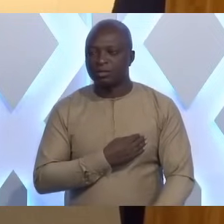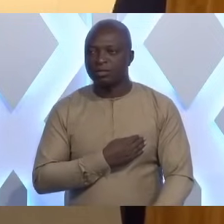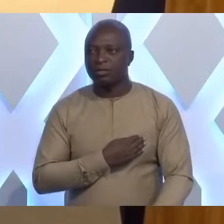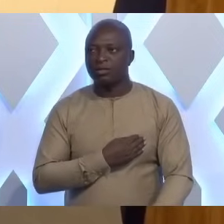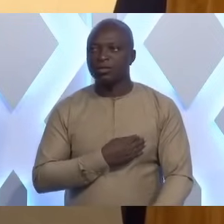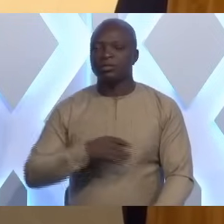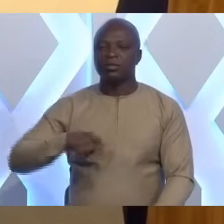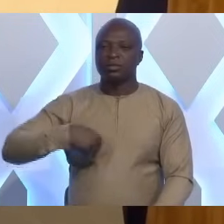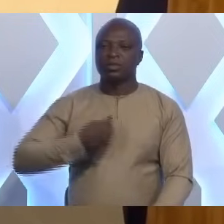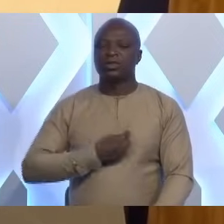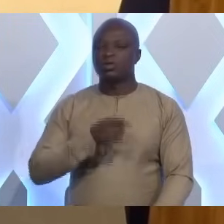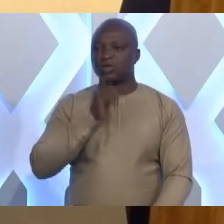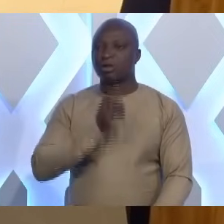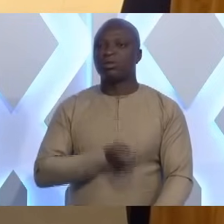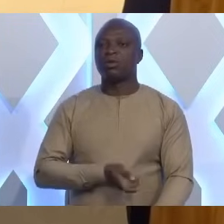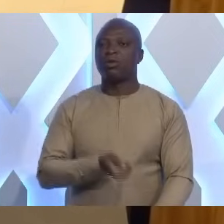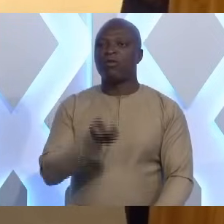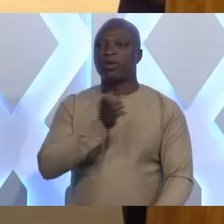nous sommes convaincus,